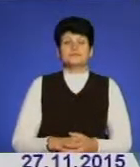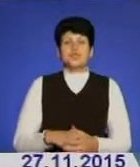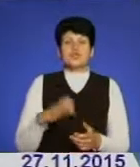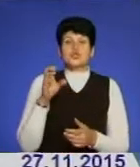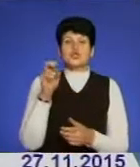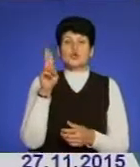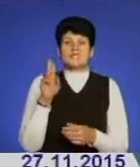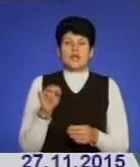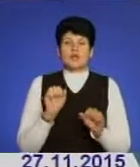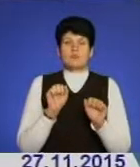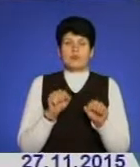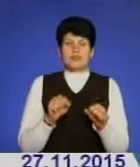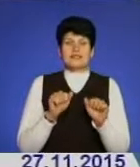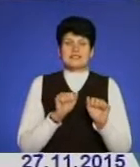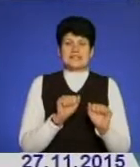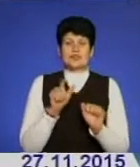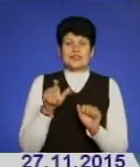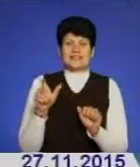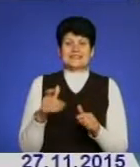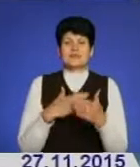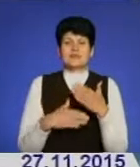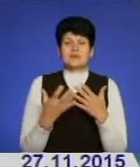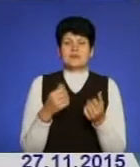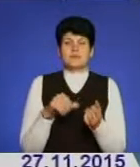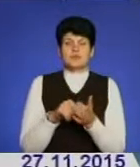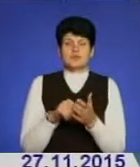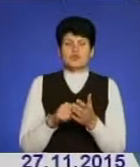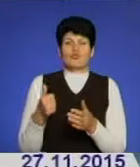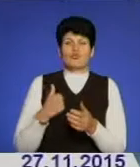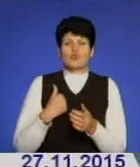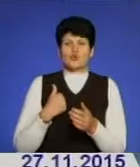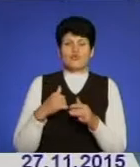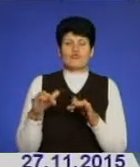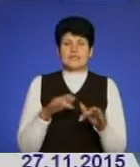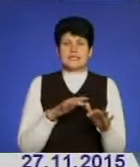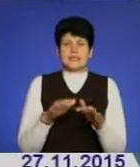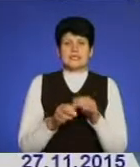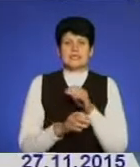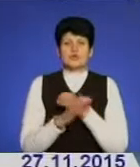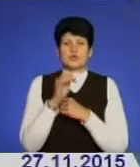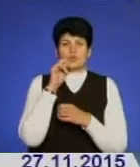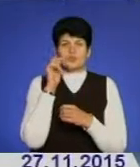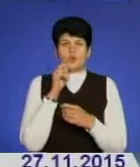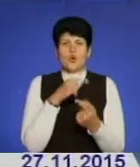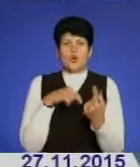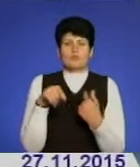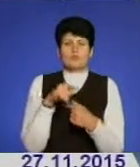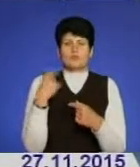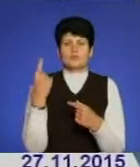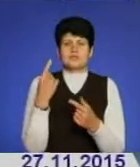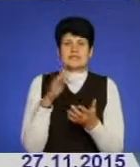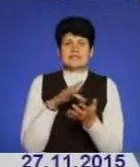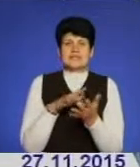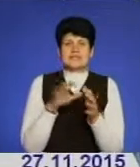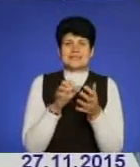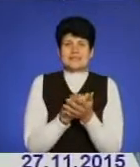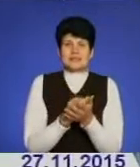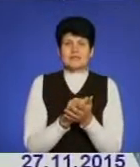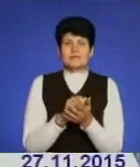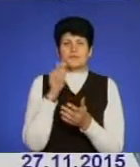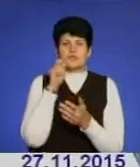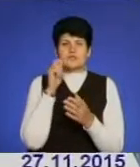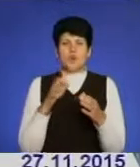Соціально-правовий захист людей з інвалідністю, які брали участь у військових діях на сході України, обговорили за круглим столом представники обласного центру зайнятості та